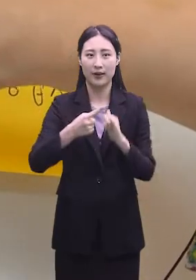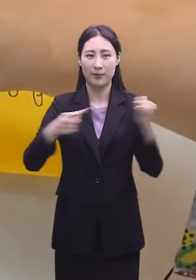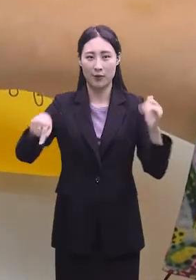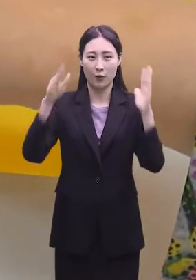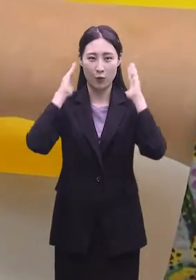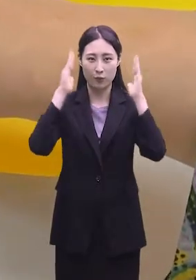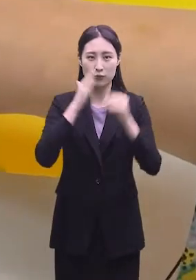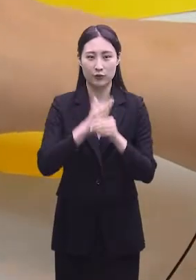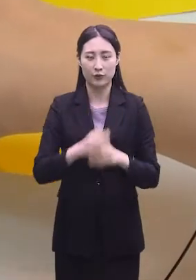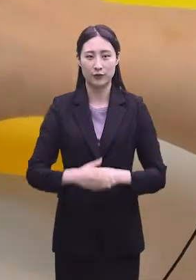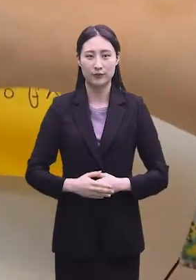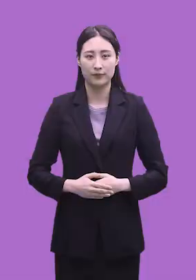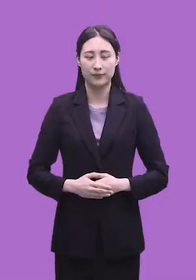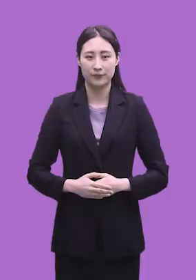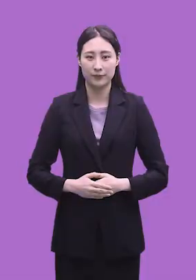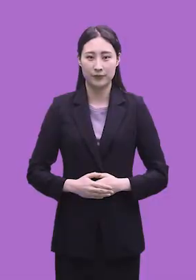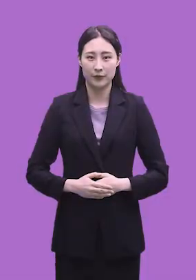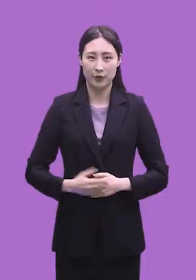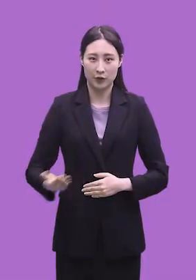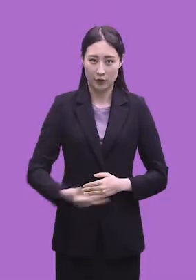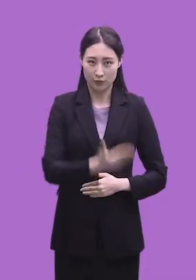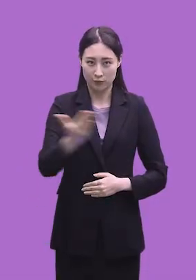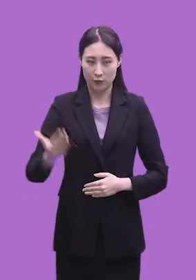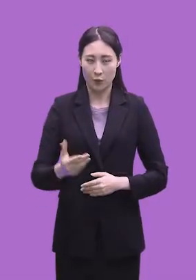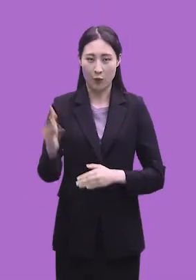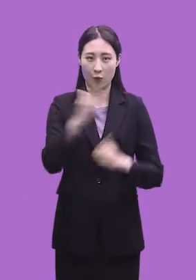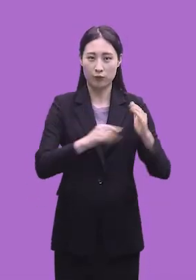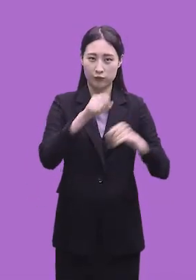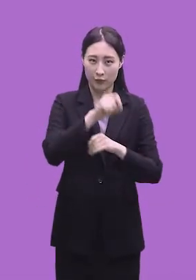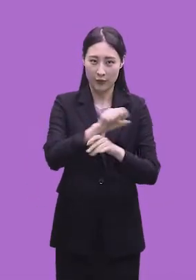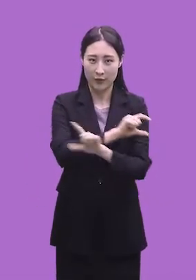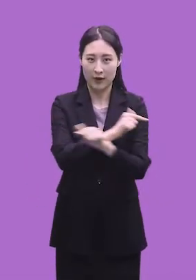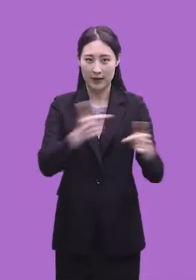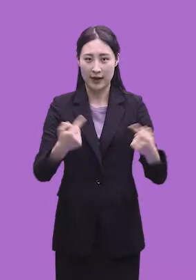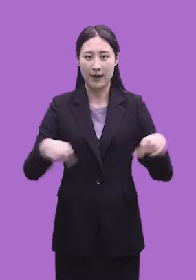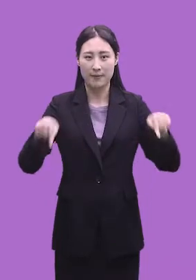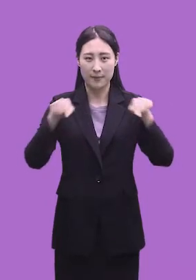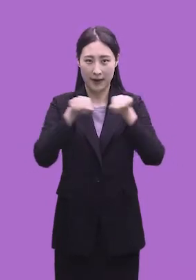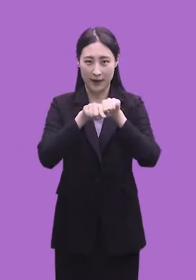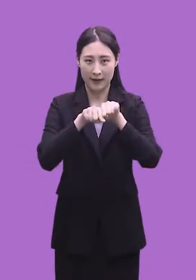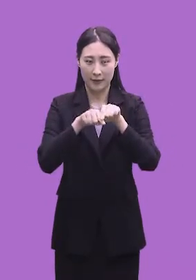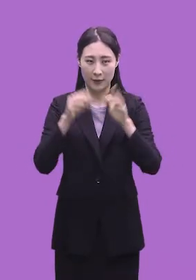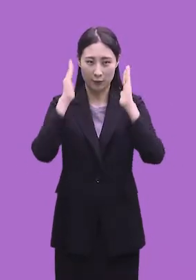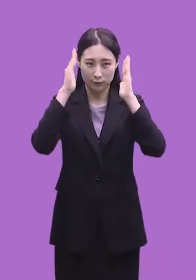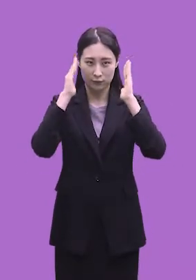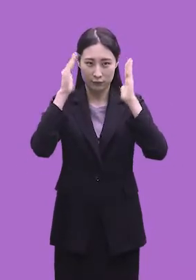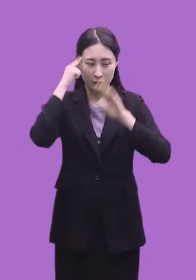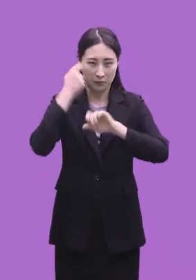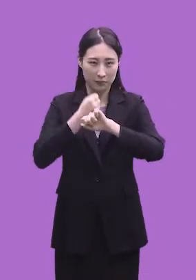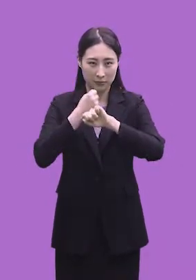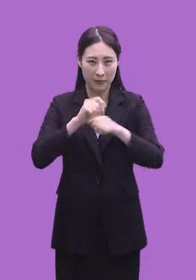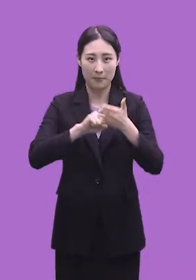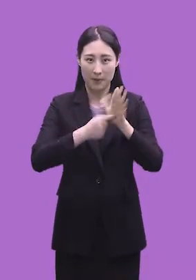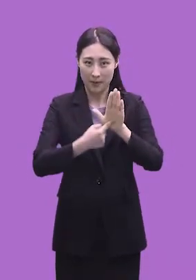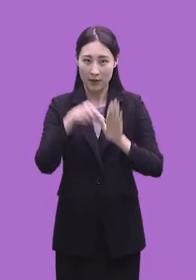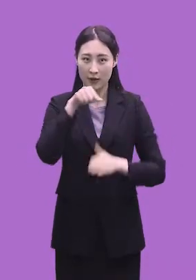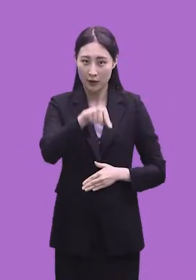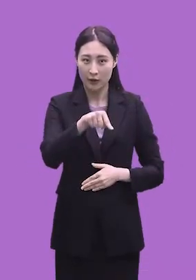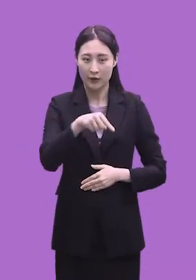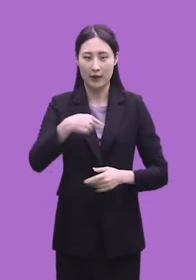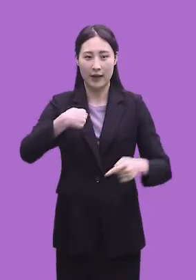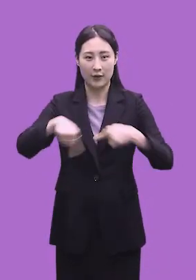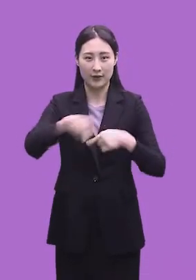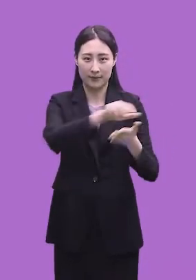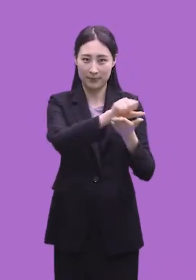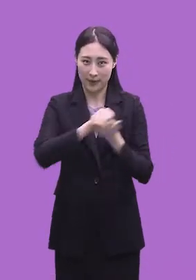명이 교육을 받고 있는데요. 주민과 공무원, 민간 전문가들이 머리를 맞대 나온 결과가 어떻게